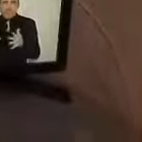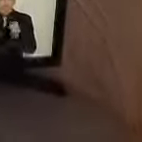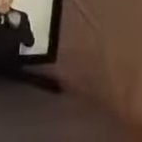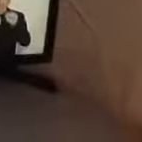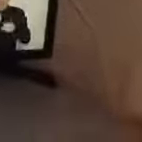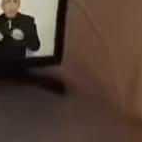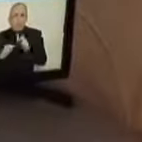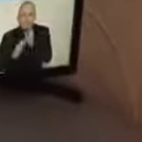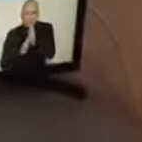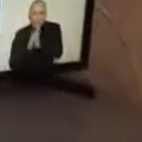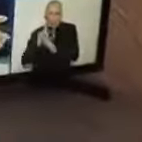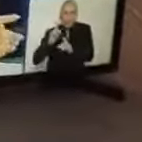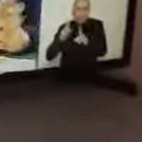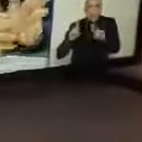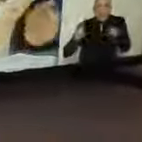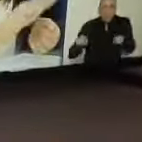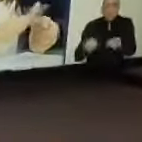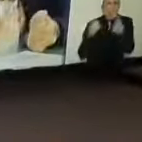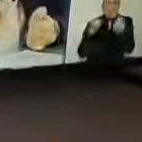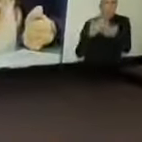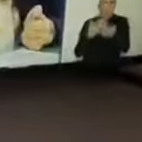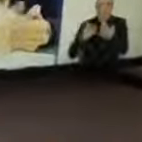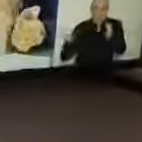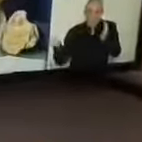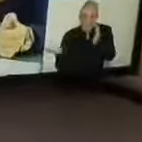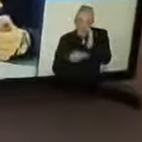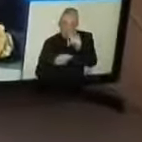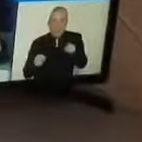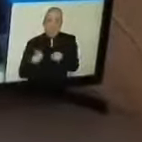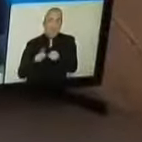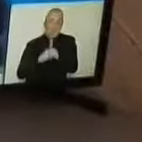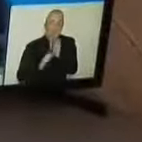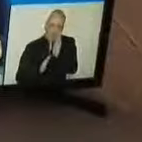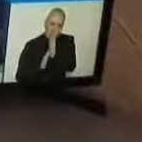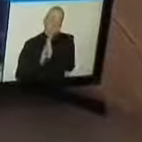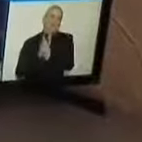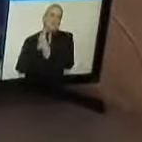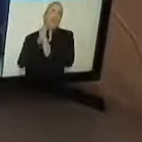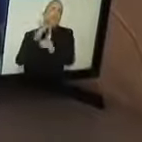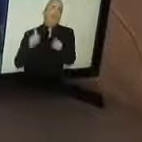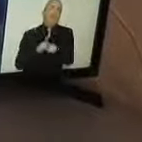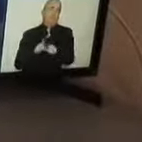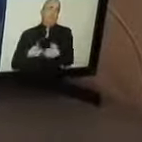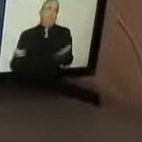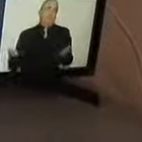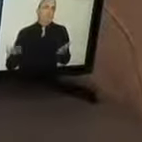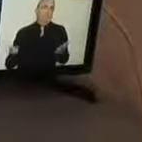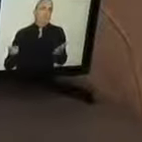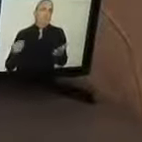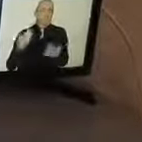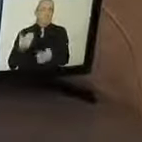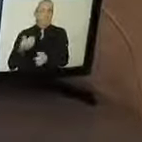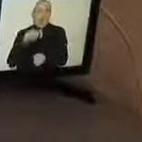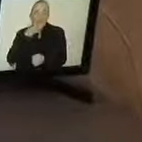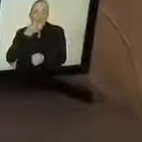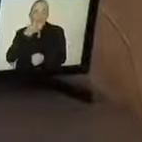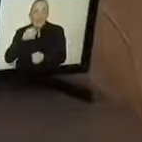здатність, так. Вона відновлюється, навіть коли її скошуєш, вона відростає знову. Також її